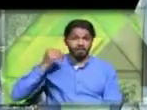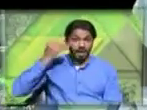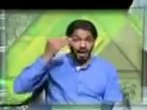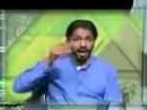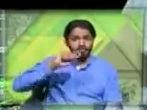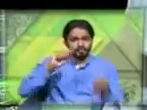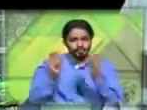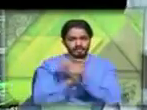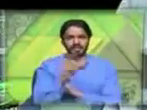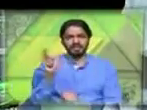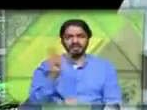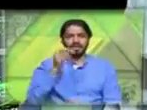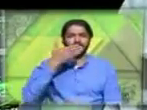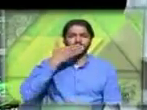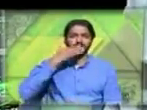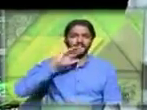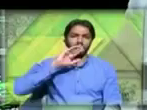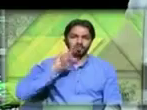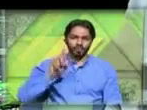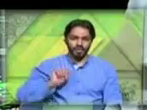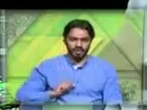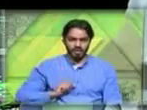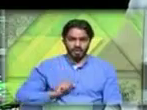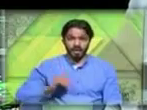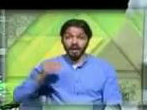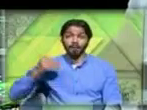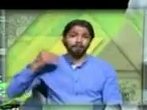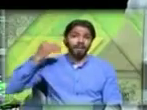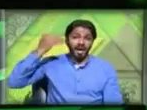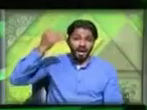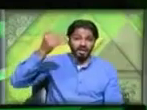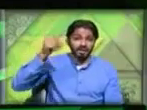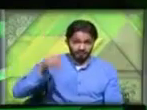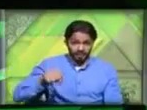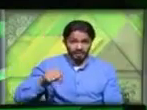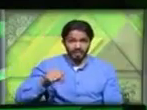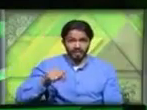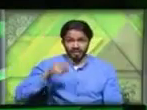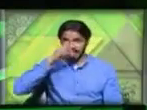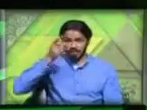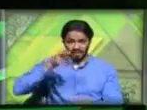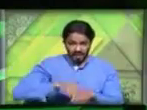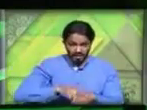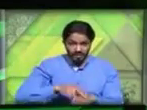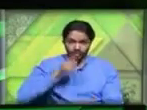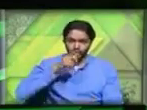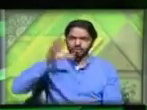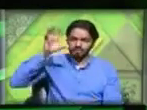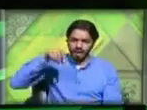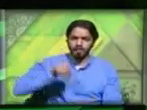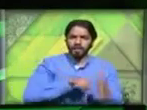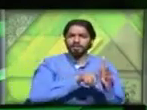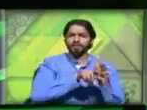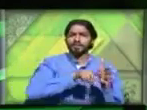يهدون بغير هدي. الله أكبر. الله أكبر. تعرف منهم وتنكر.